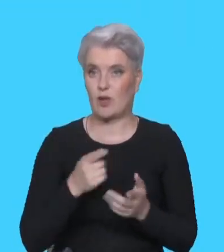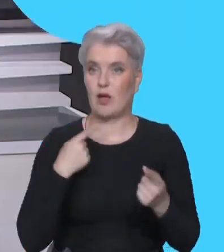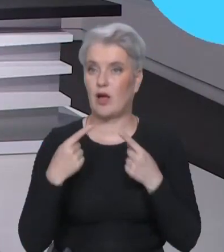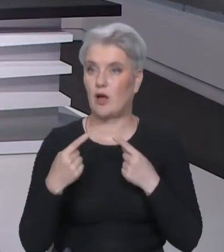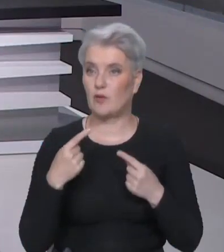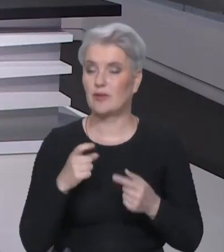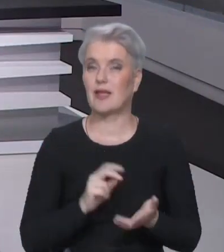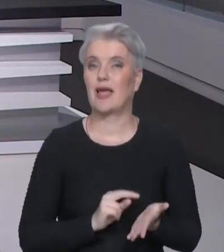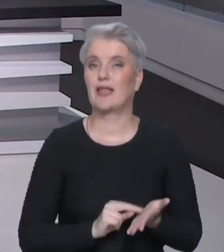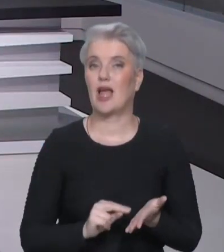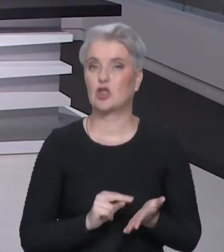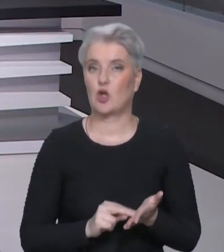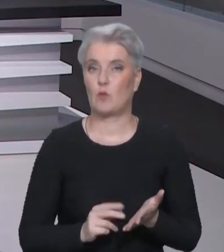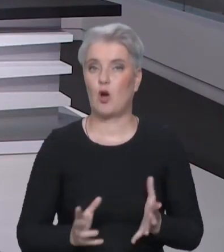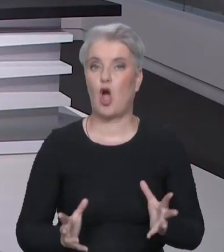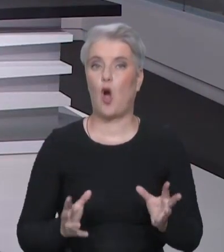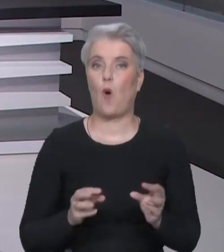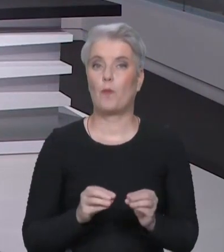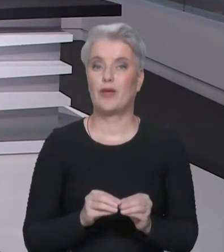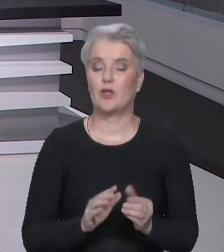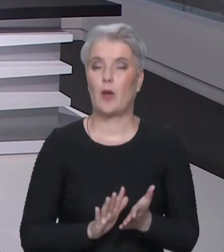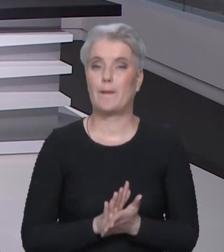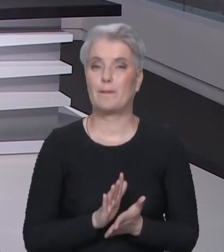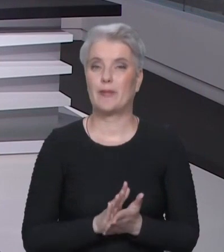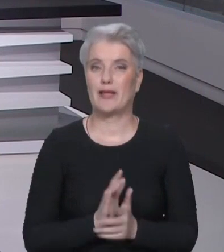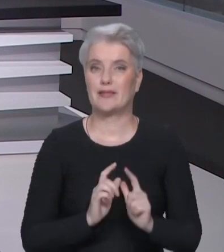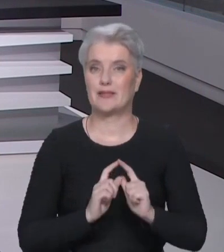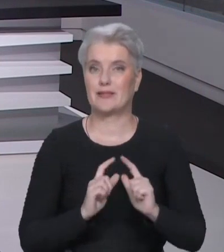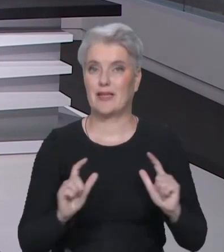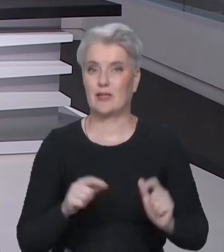Шершним, речником об'єднаного прес-центру Сил оборони Таврійського напрямку.